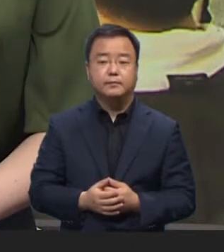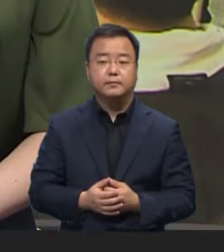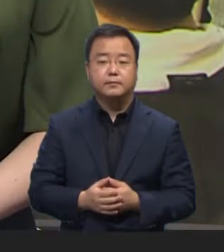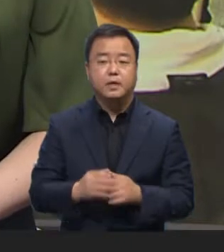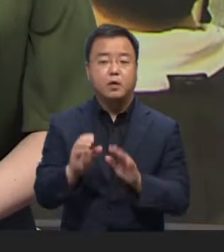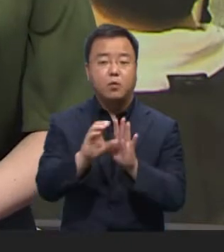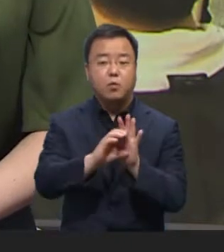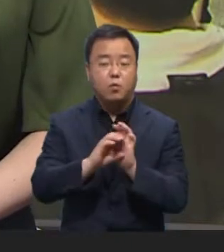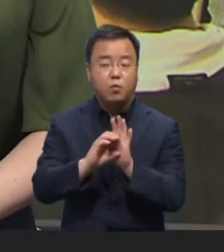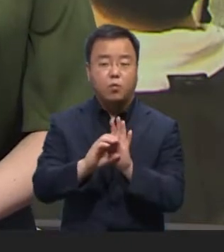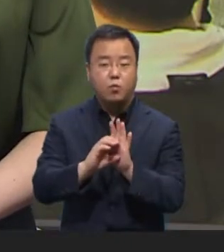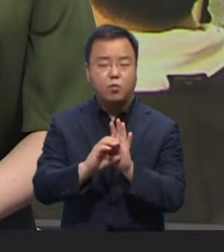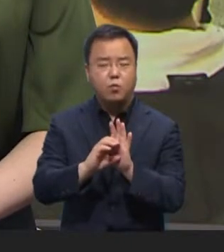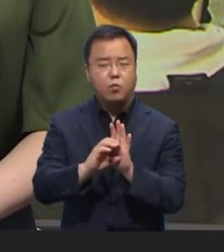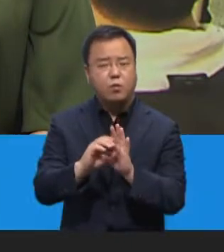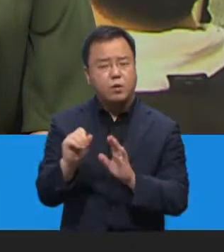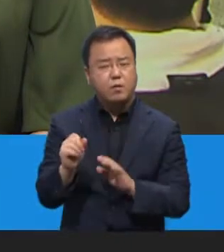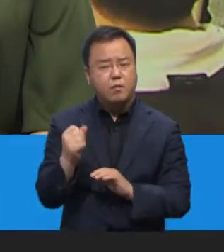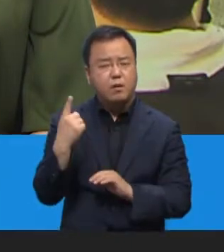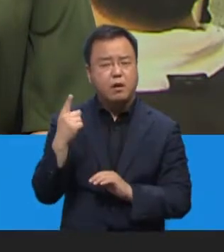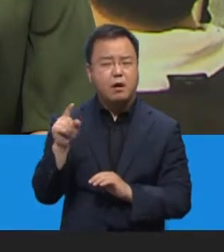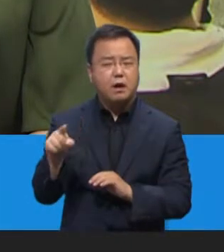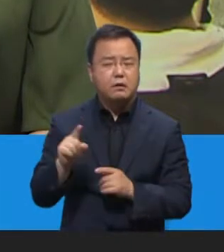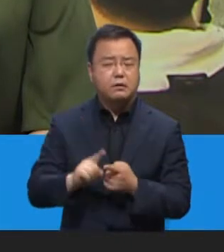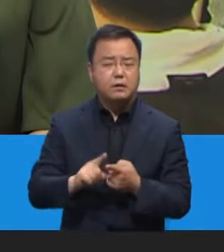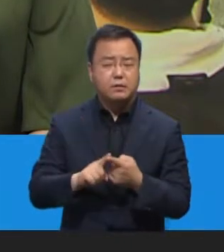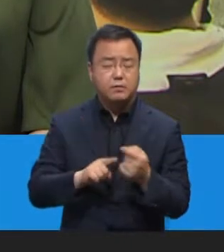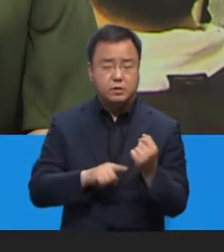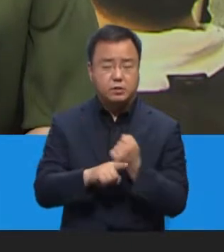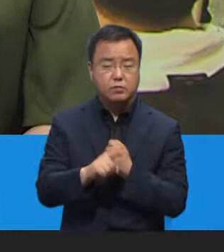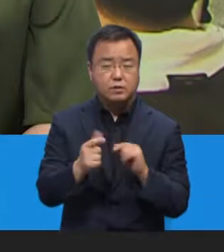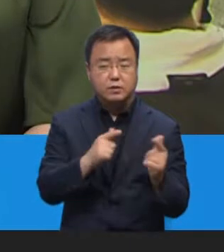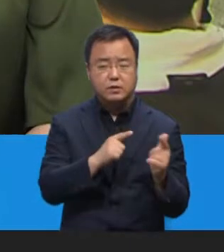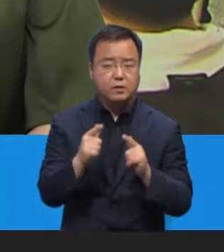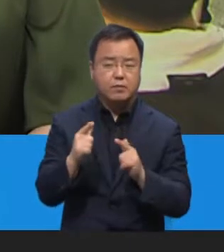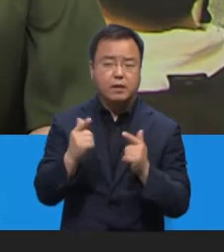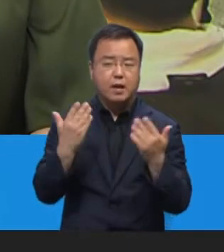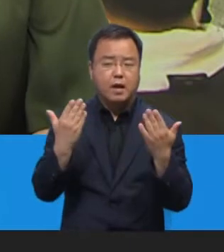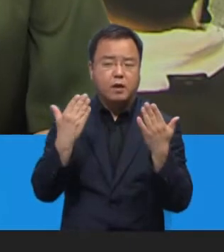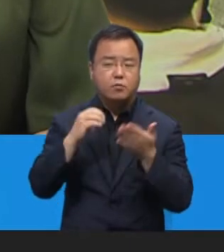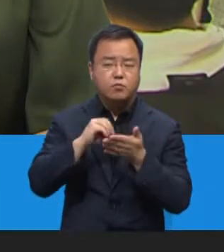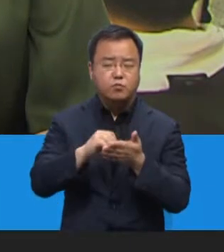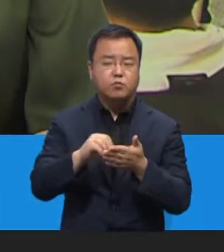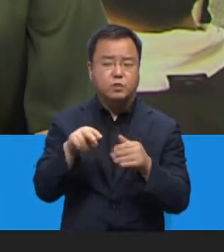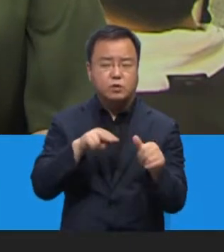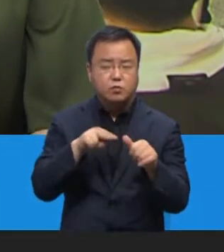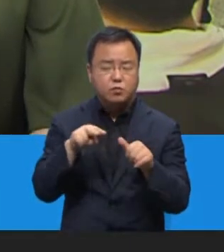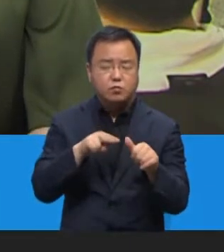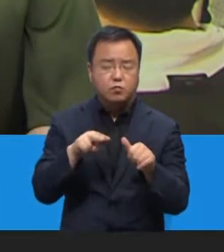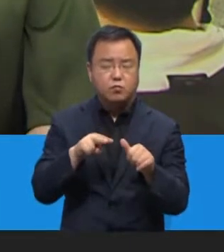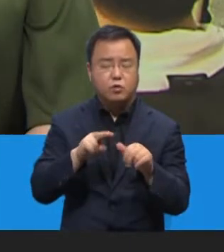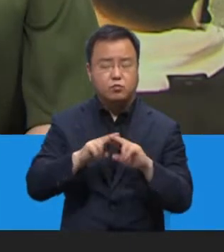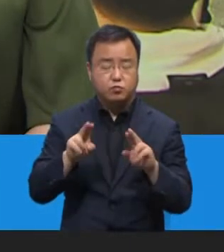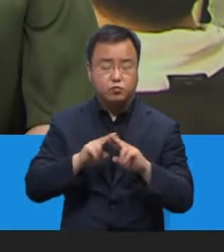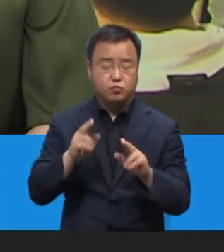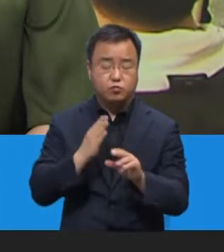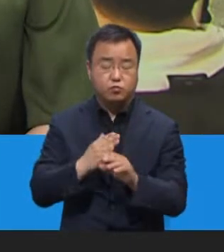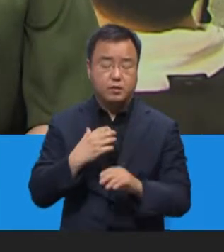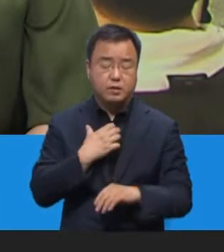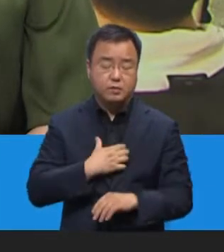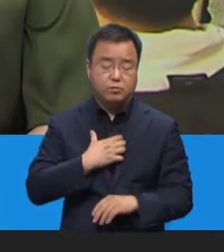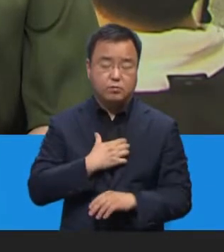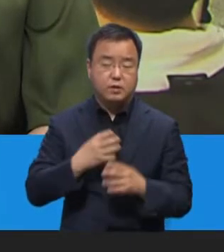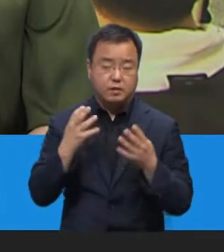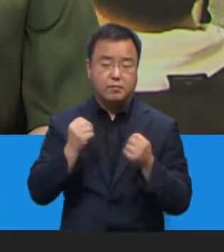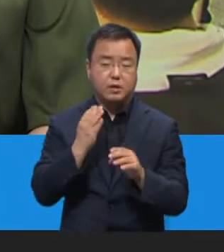4 코로나 로 각종 입시 행사가 취소되면서 수험생들이 불안해하고 있습니다 본격적인 수시 입시를 앞두고 수험생들이 어떻게